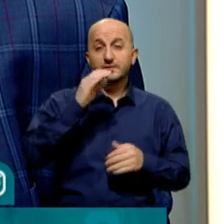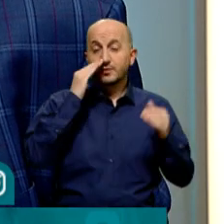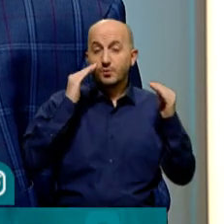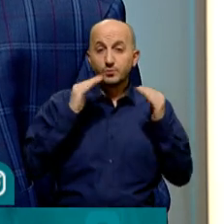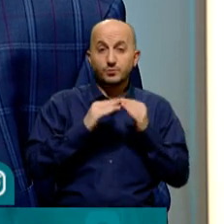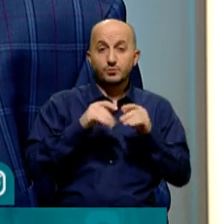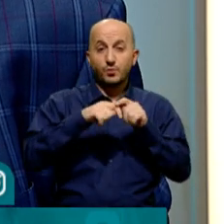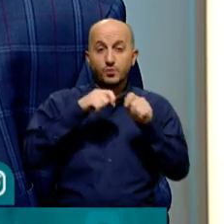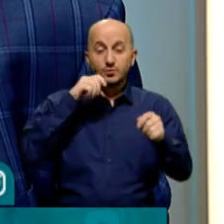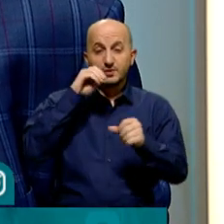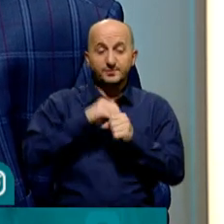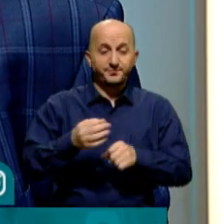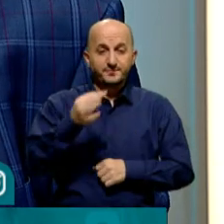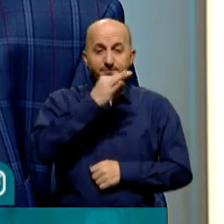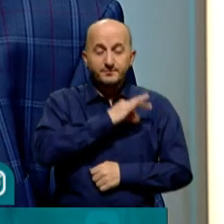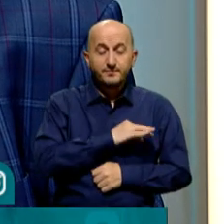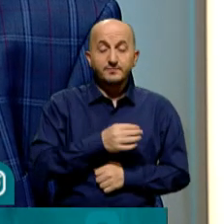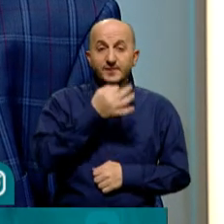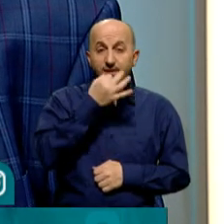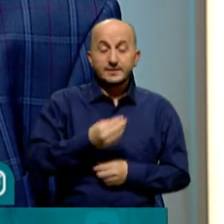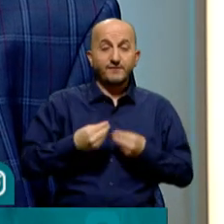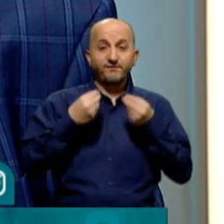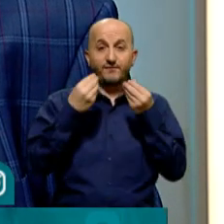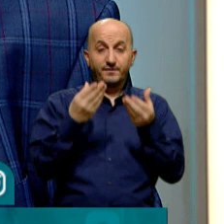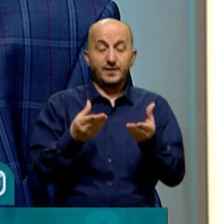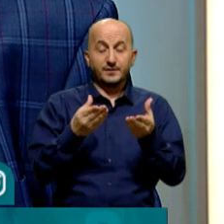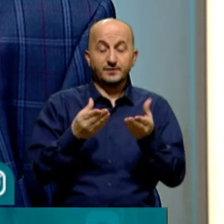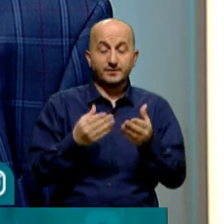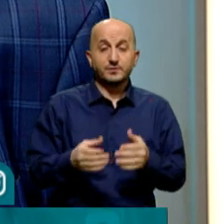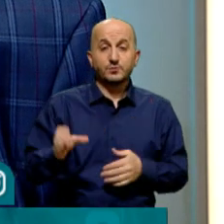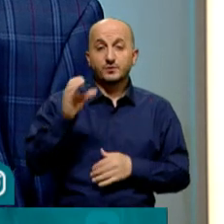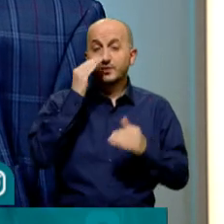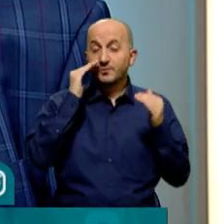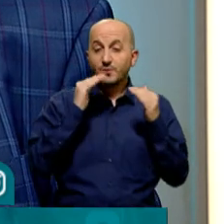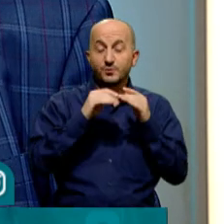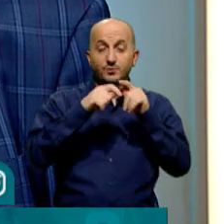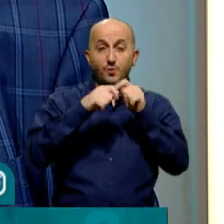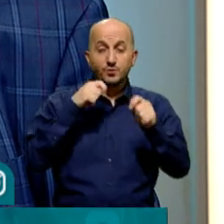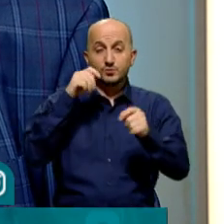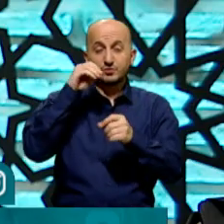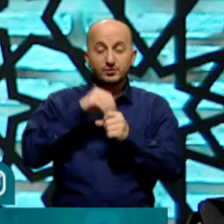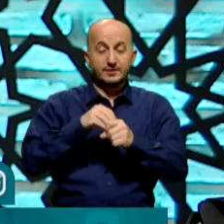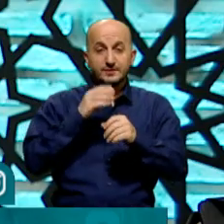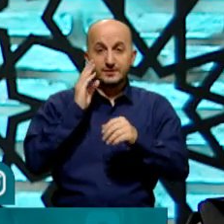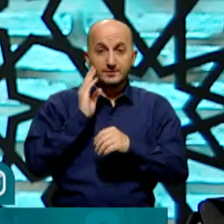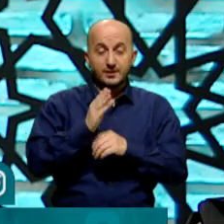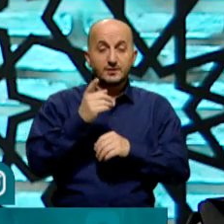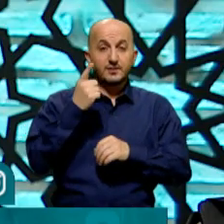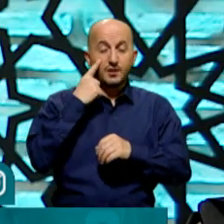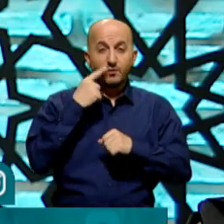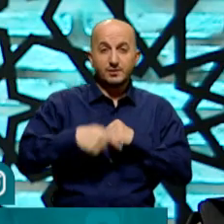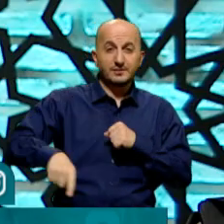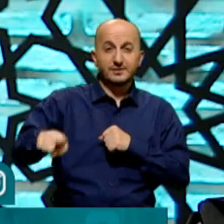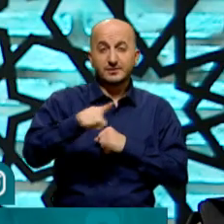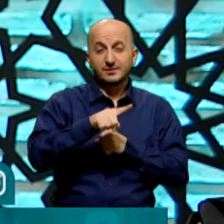istifade etmenize izin verdi demektir. Bu meşru ölçünün dışına giderseniz devlet sizi